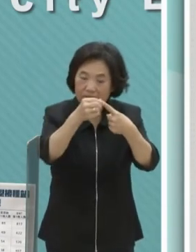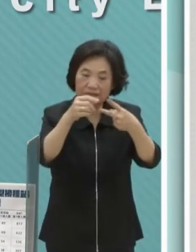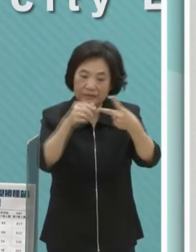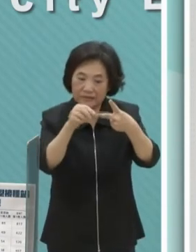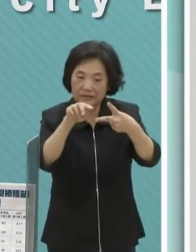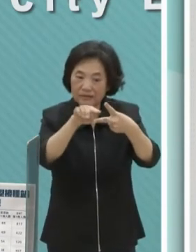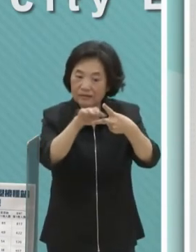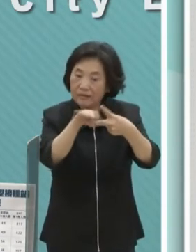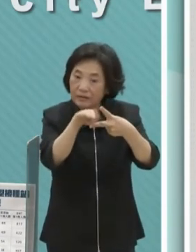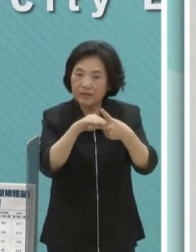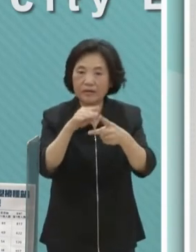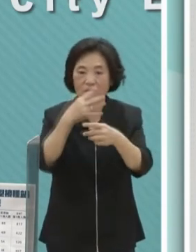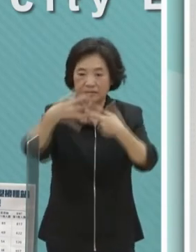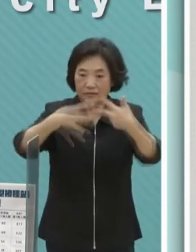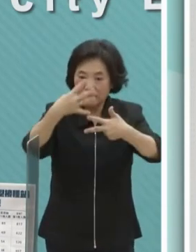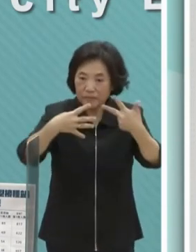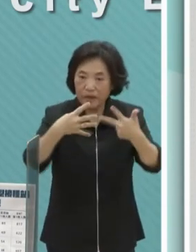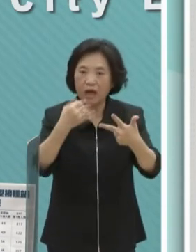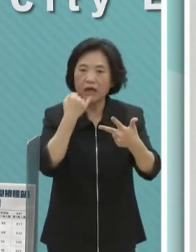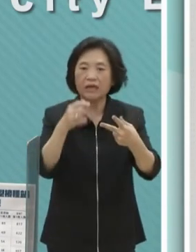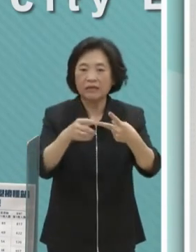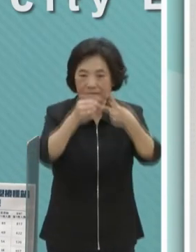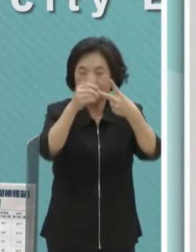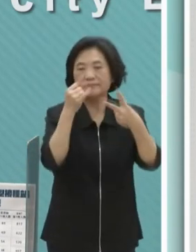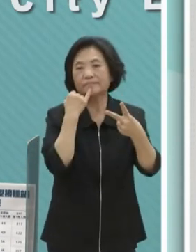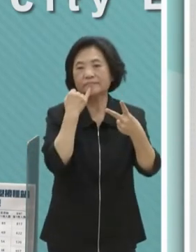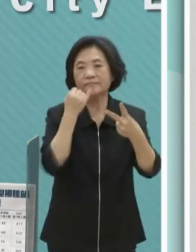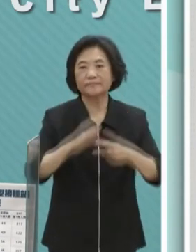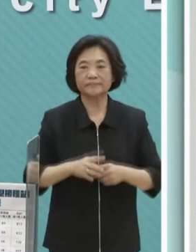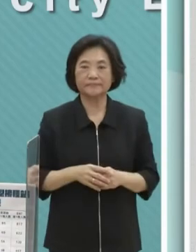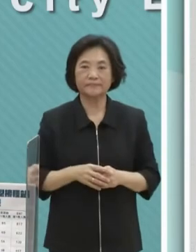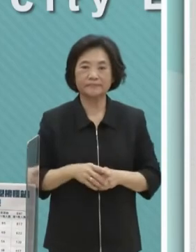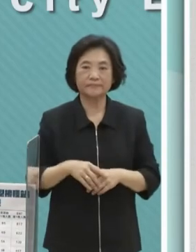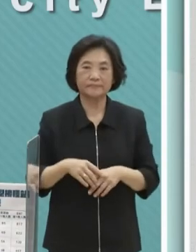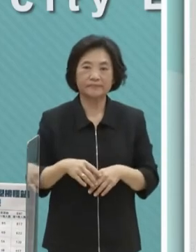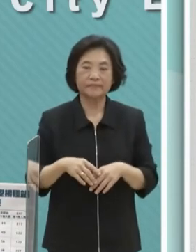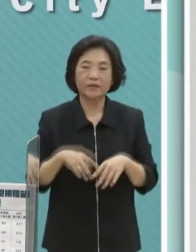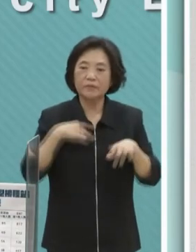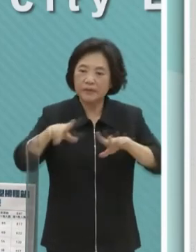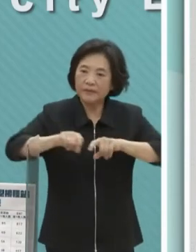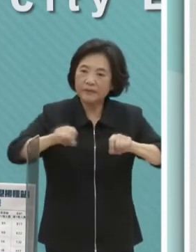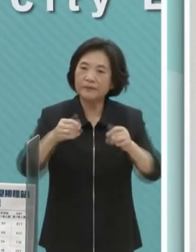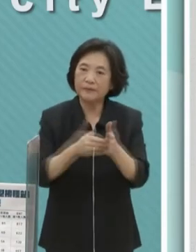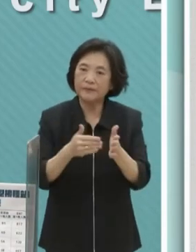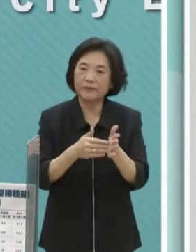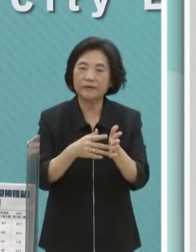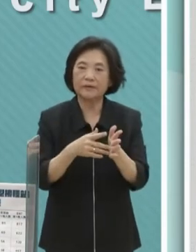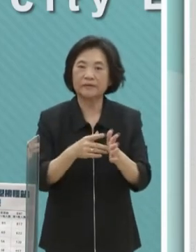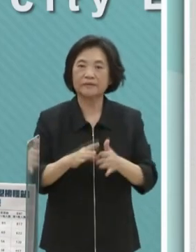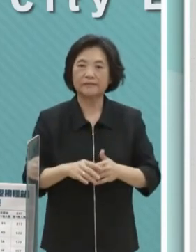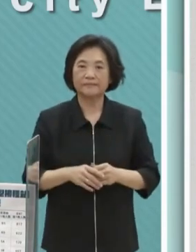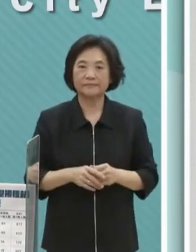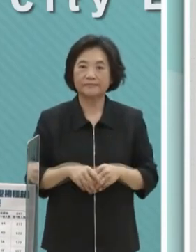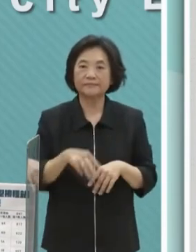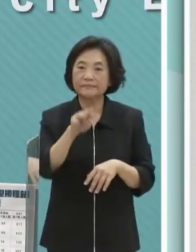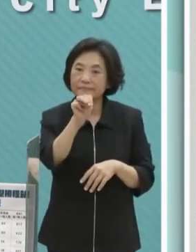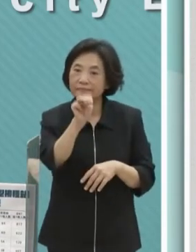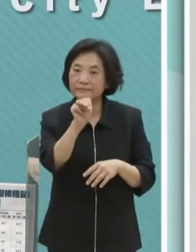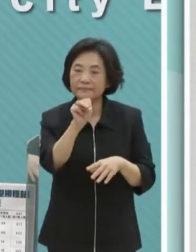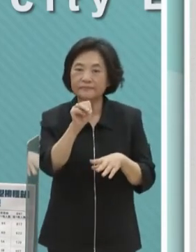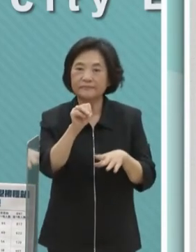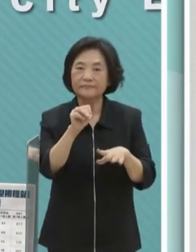隔四周以上，就可以接种第二剂，所以我们也已经规划好了。那莫德纳是